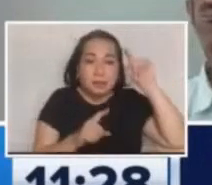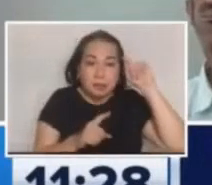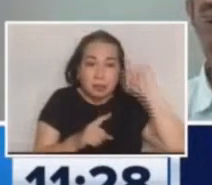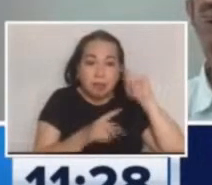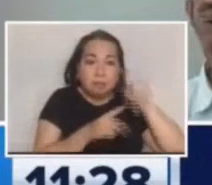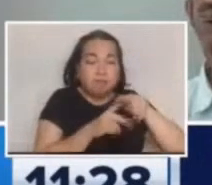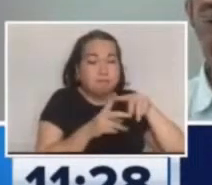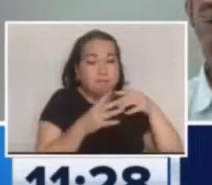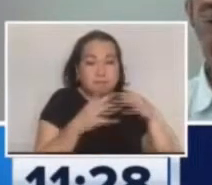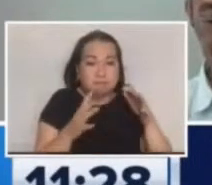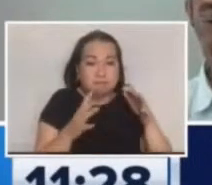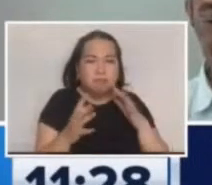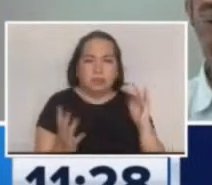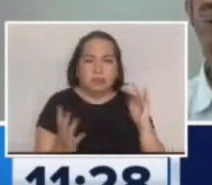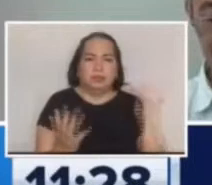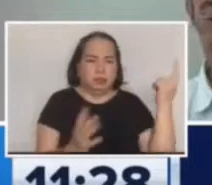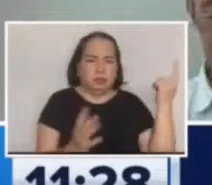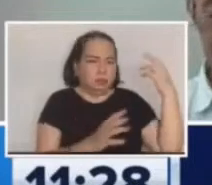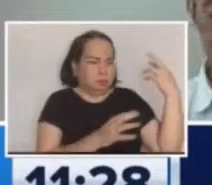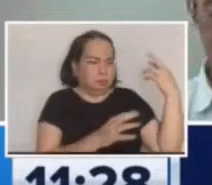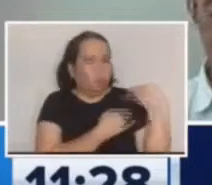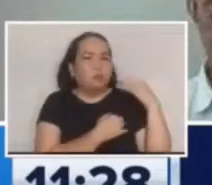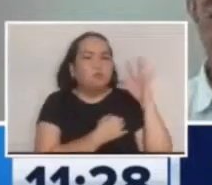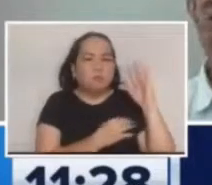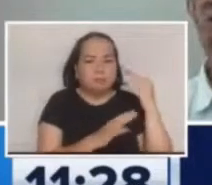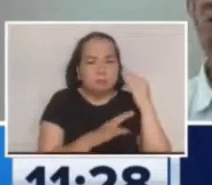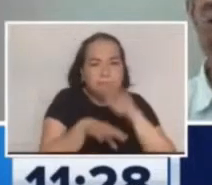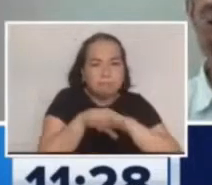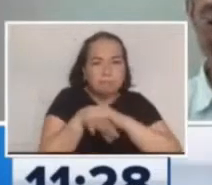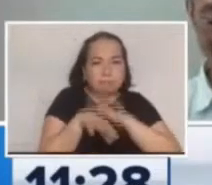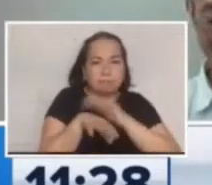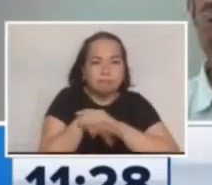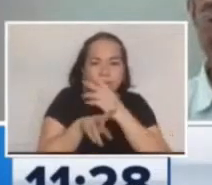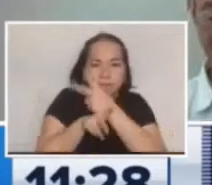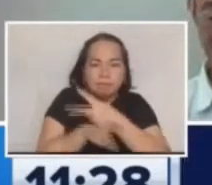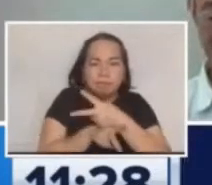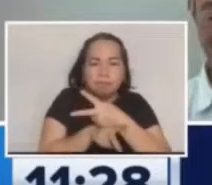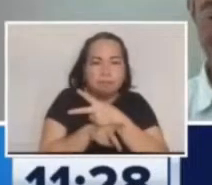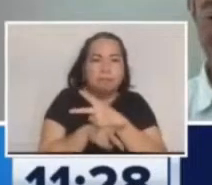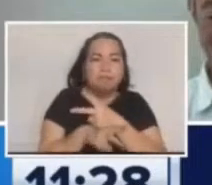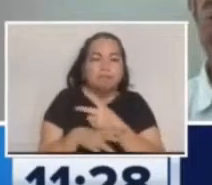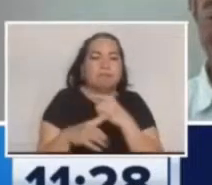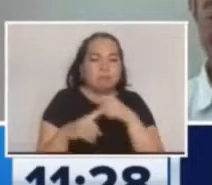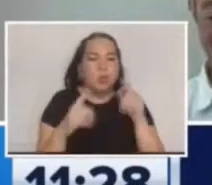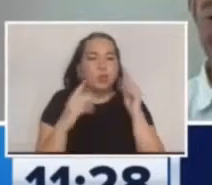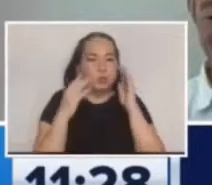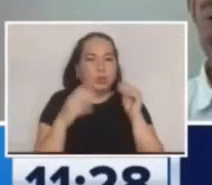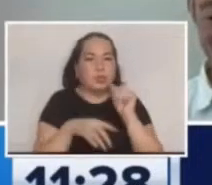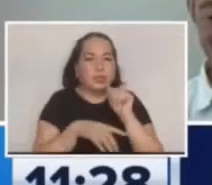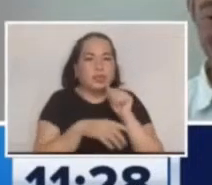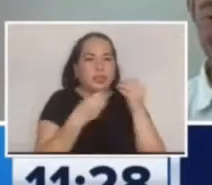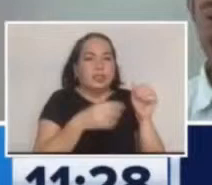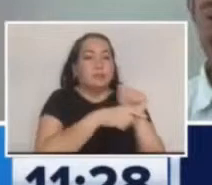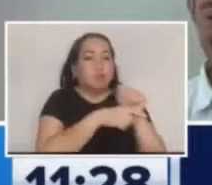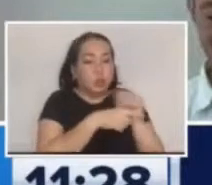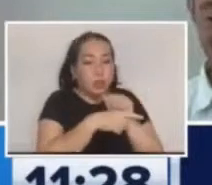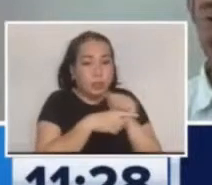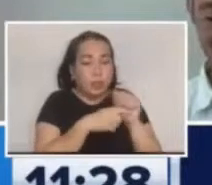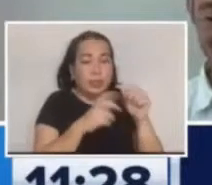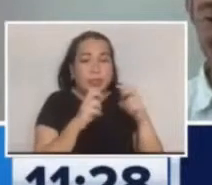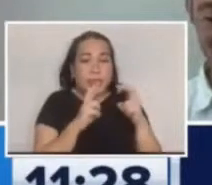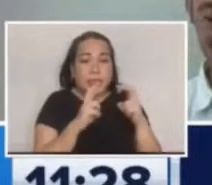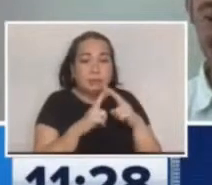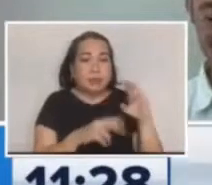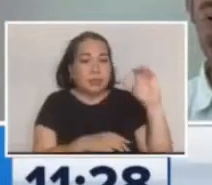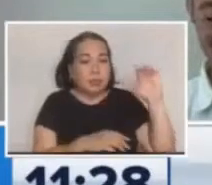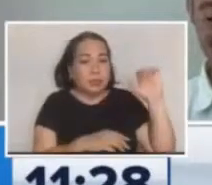ay more than 5 million na ang nag-access sa ating DepEd Commons platform. Pero nakikita natin na